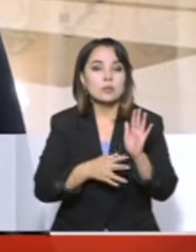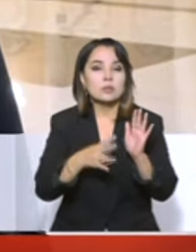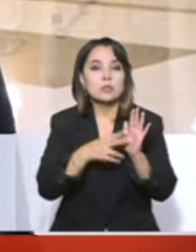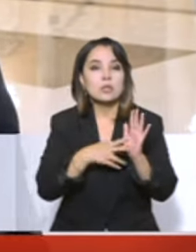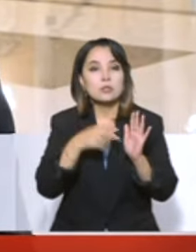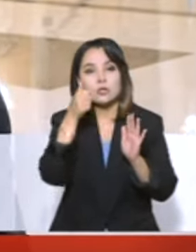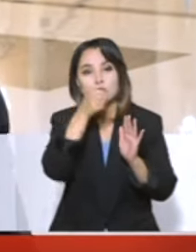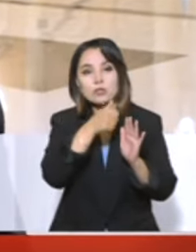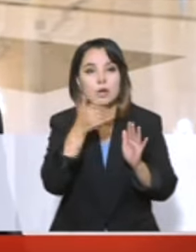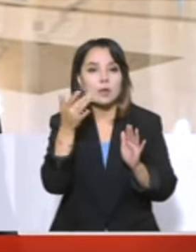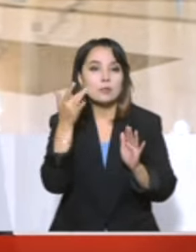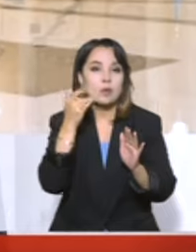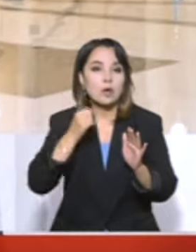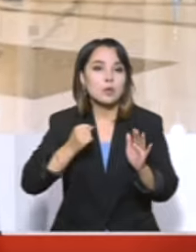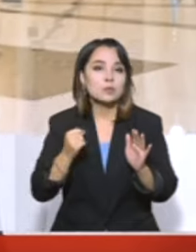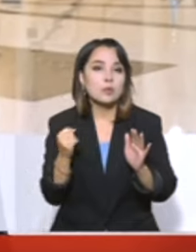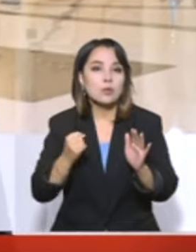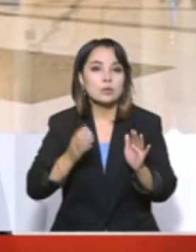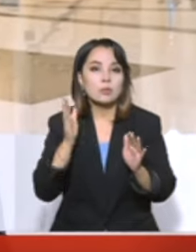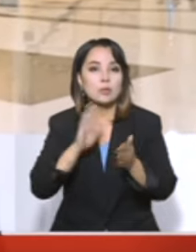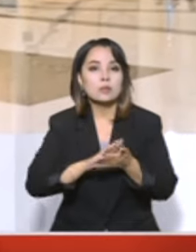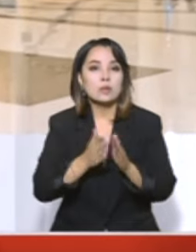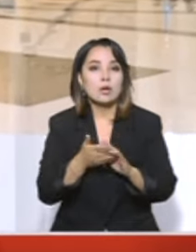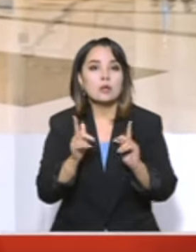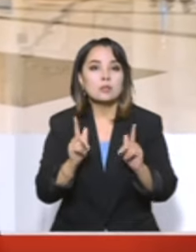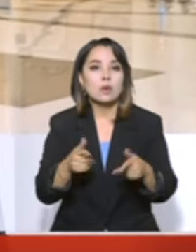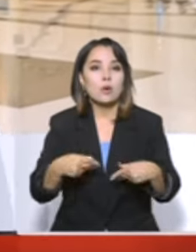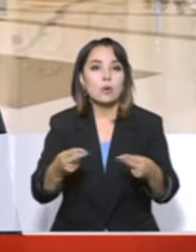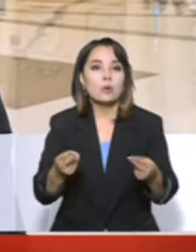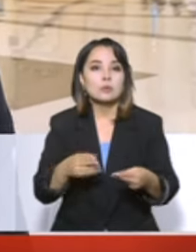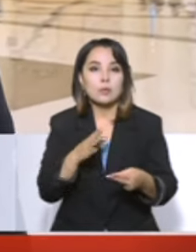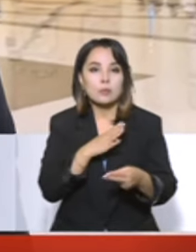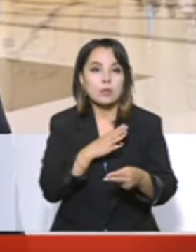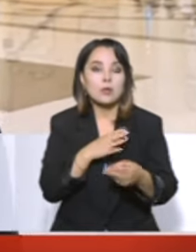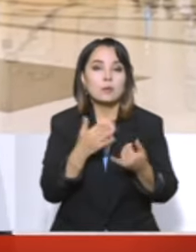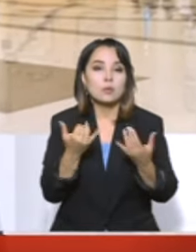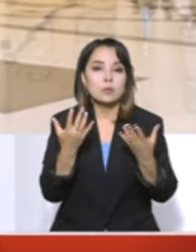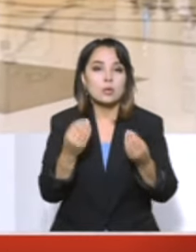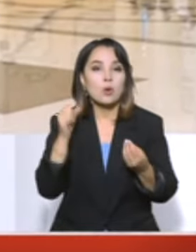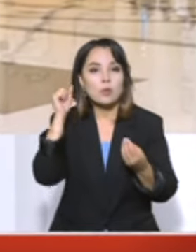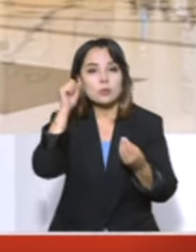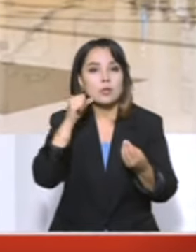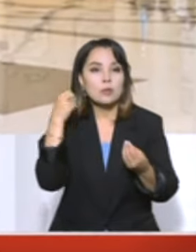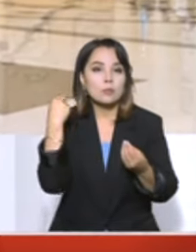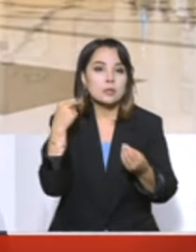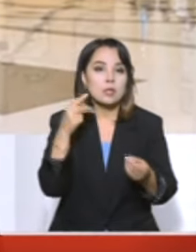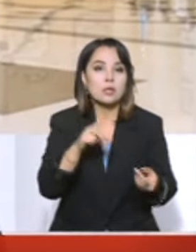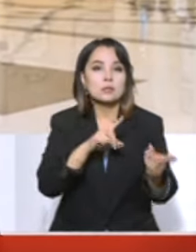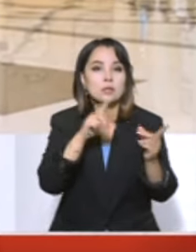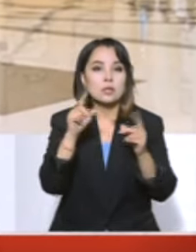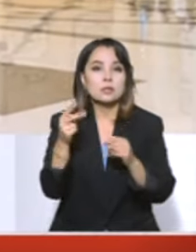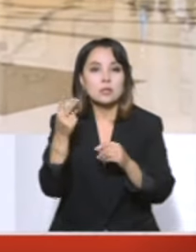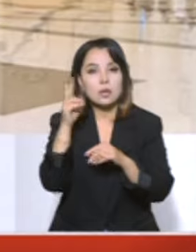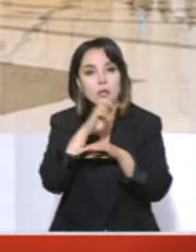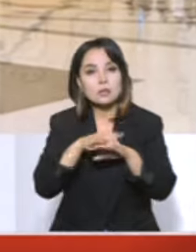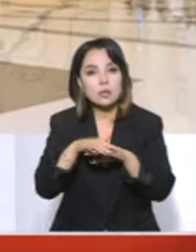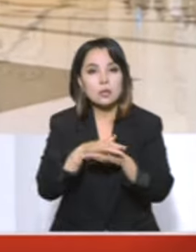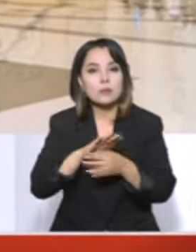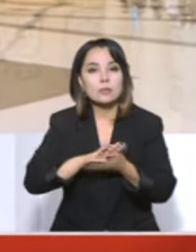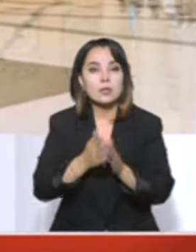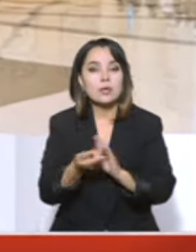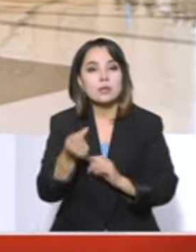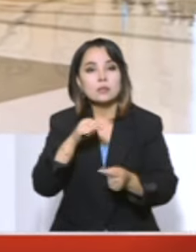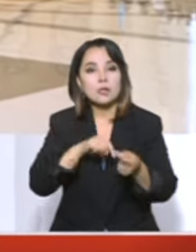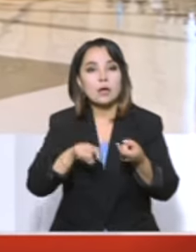жылы екі ел мәңгілік достық туралы келісімге қол қойды. Ал бүгінгі Өзбек президентінің сапары екі ел арасындағы онсыз да